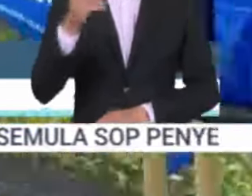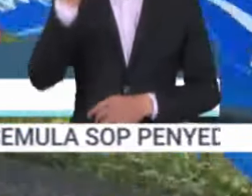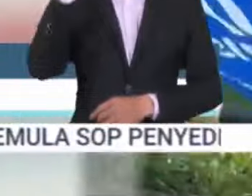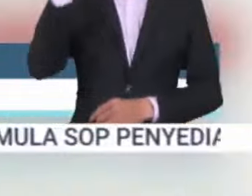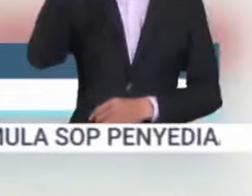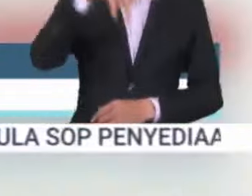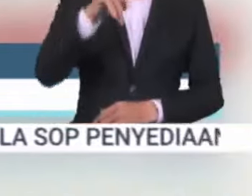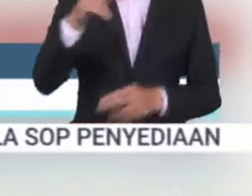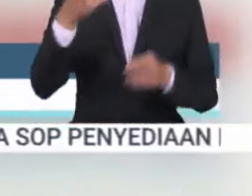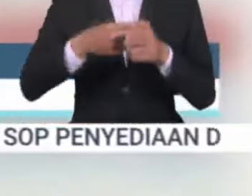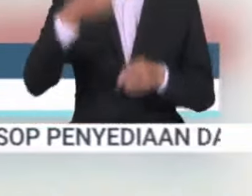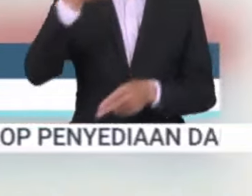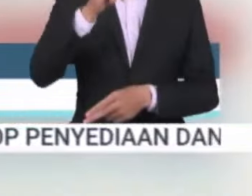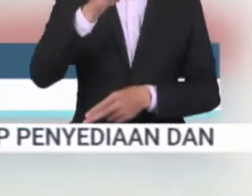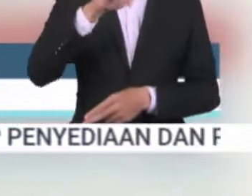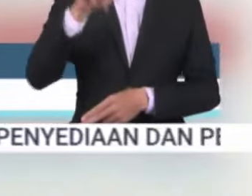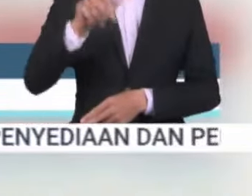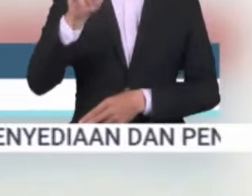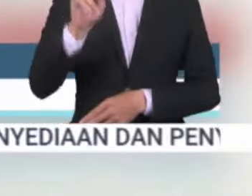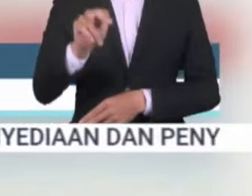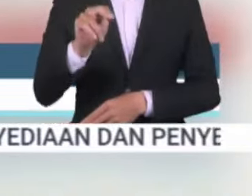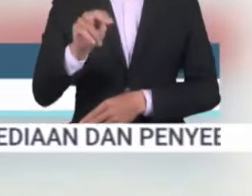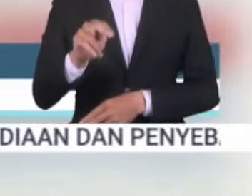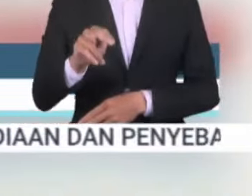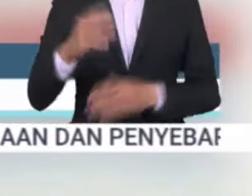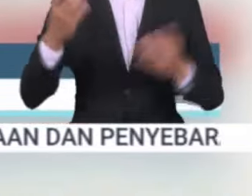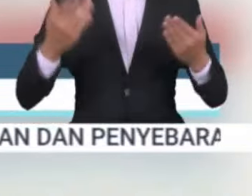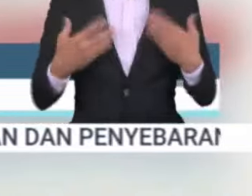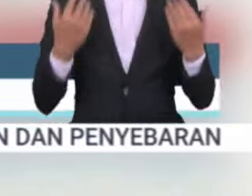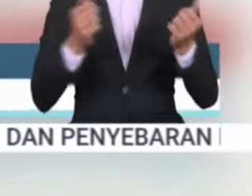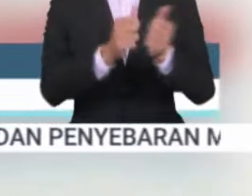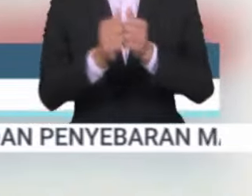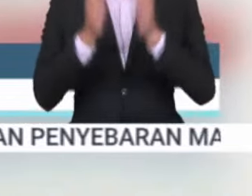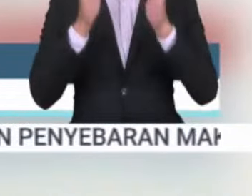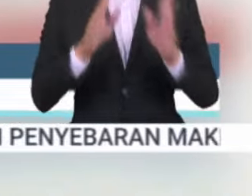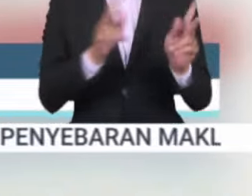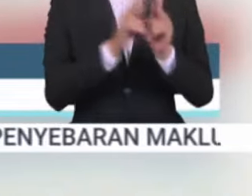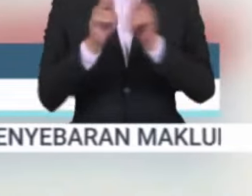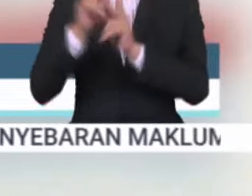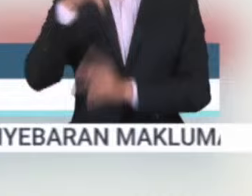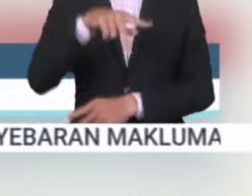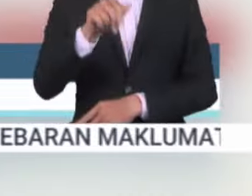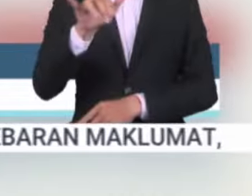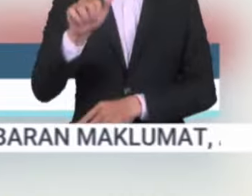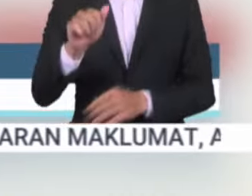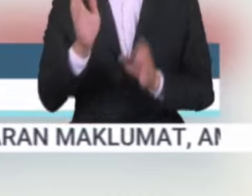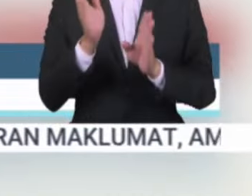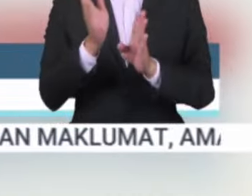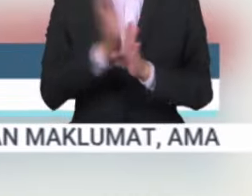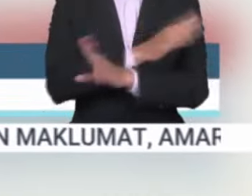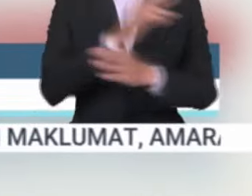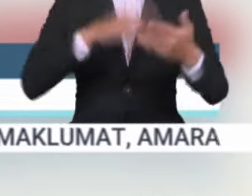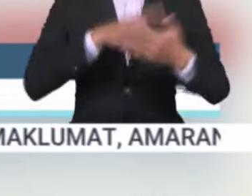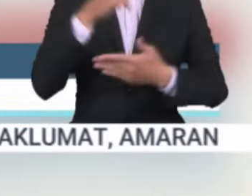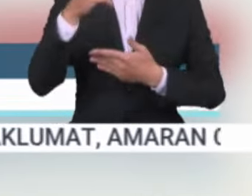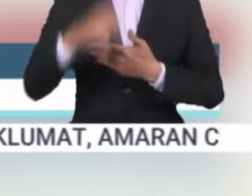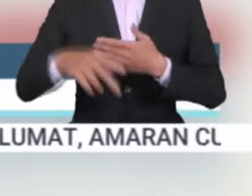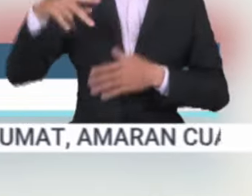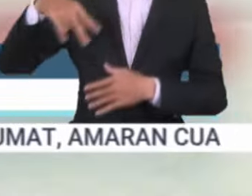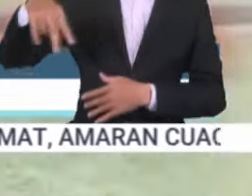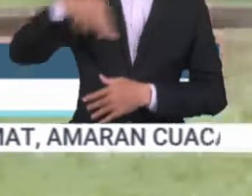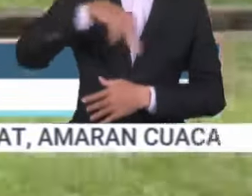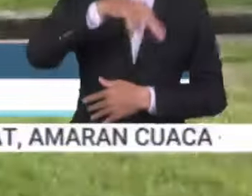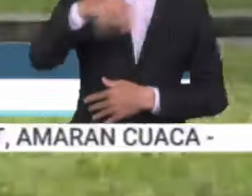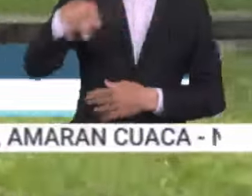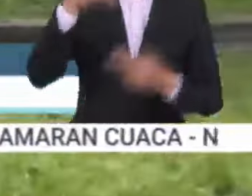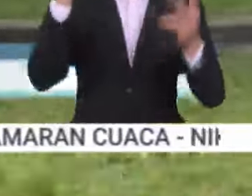Perikatan Nasional, Muhammad Haizan Jaafar juga beramah mesra dengan penduduk sekitar Kampung Paya sebelum melanjutkan ke program